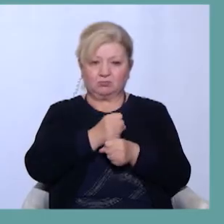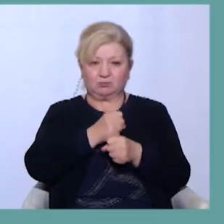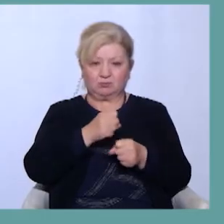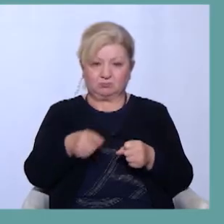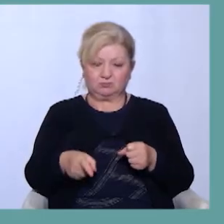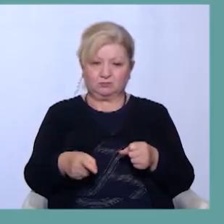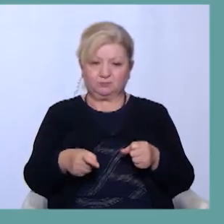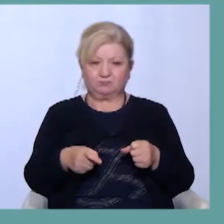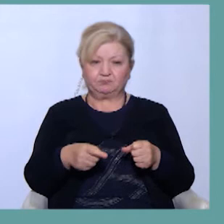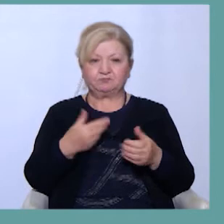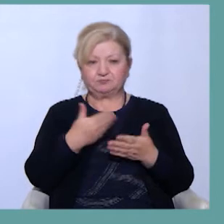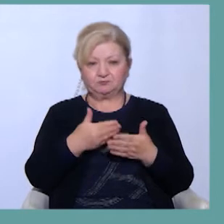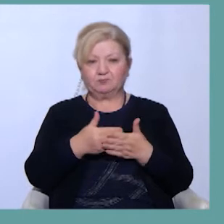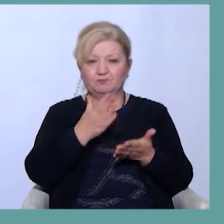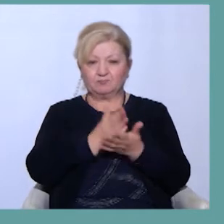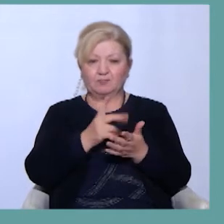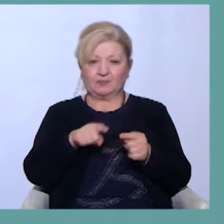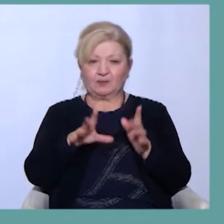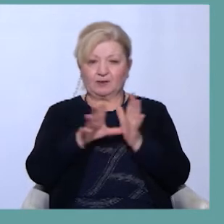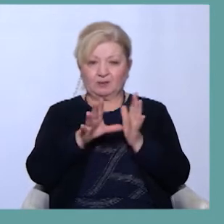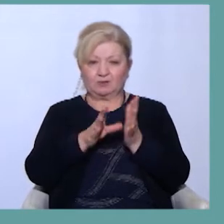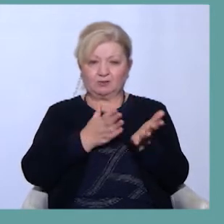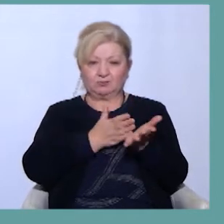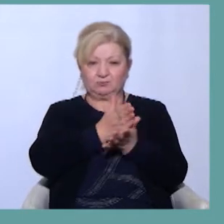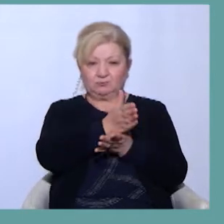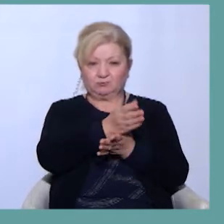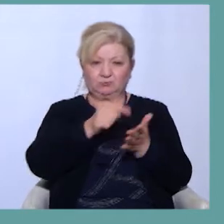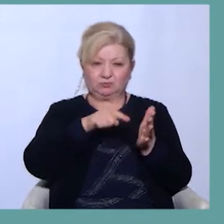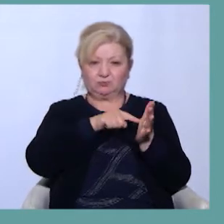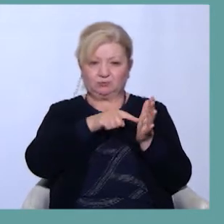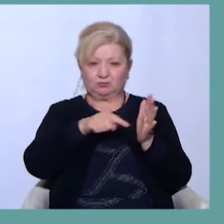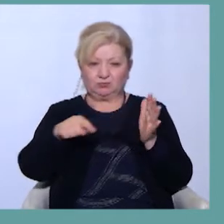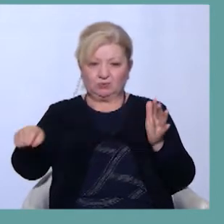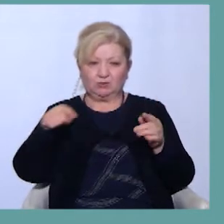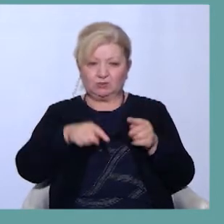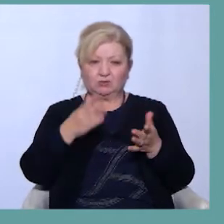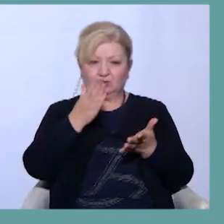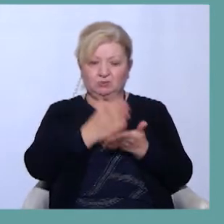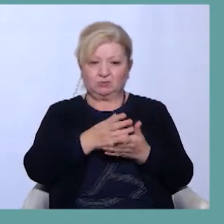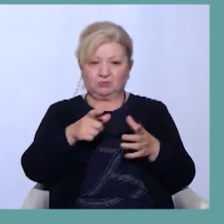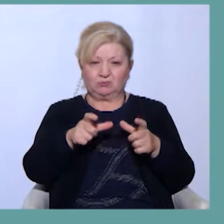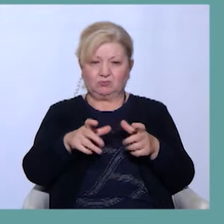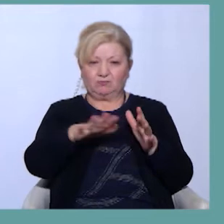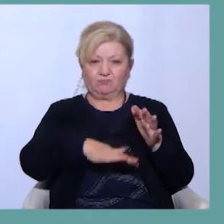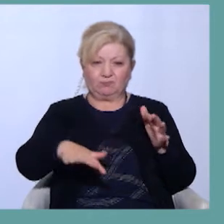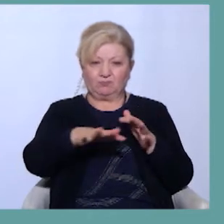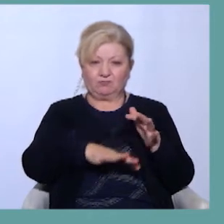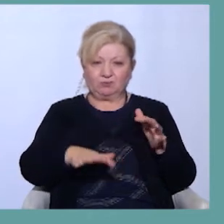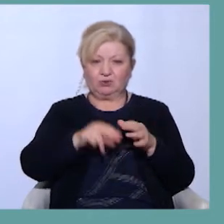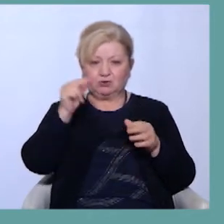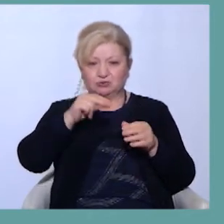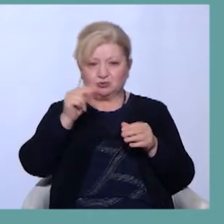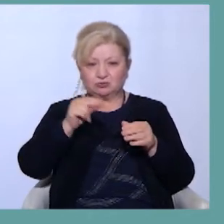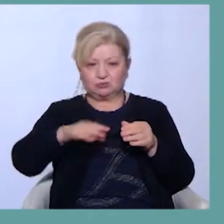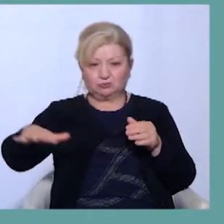როგორ მოვახდინოთ ეს? თქვათ, ისეთი მიმართულების დენი გავიდა ამ კოჭაში, რომ შეიქმნა აქ ასეთი ველი.